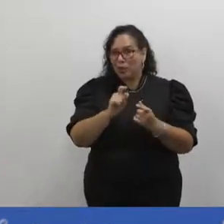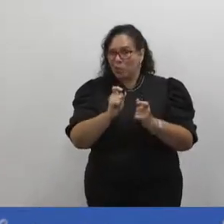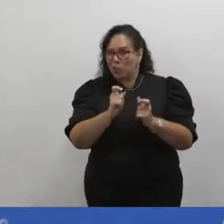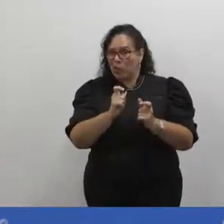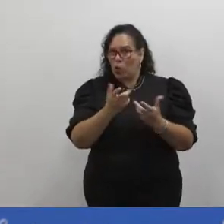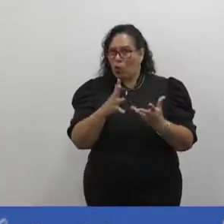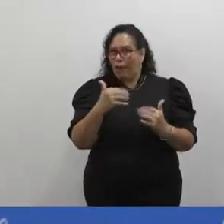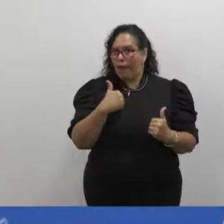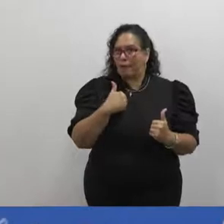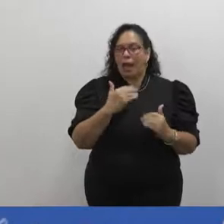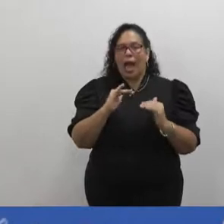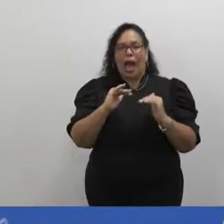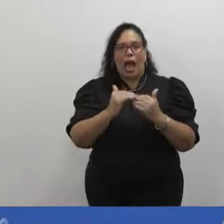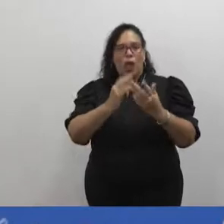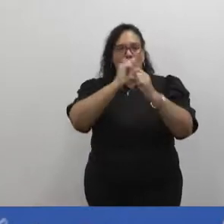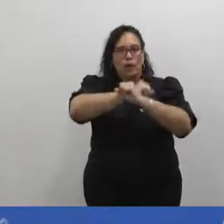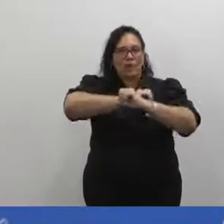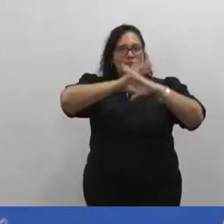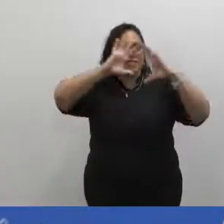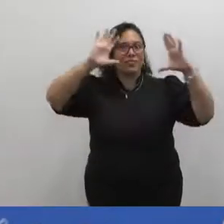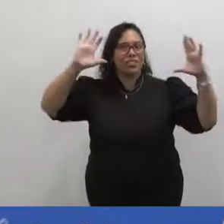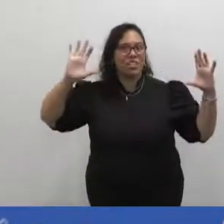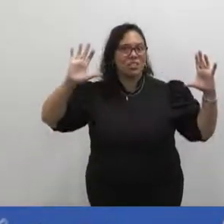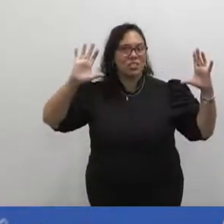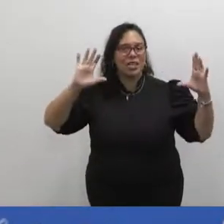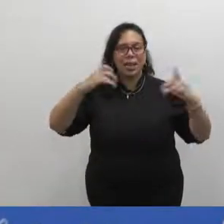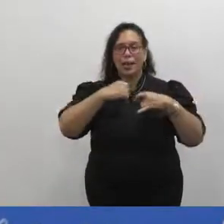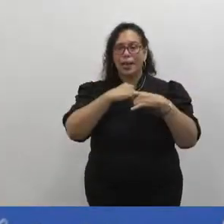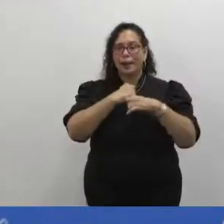sâu nơi xa máy mà phê mùi nơi sạch tổng mà phê mùi nữa.